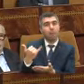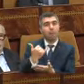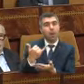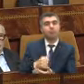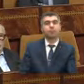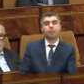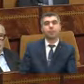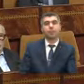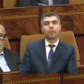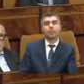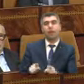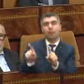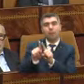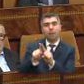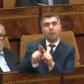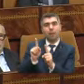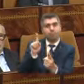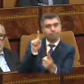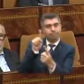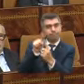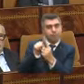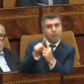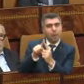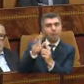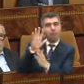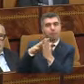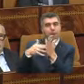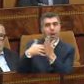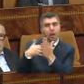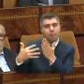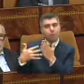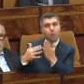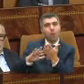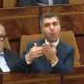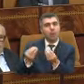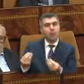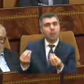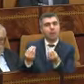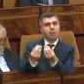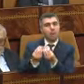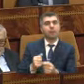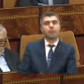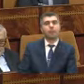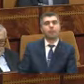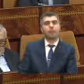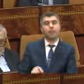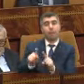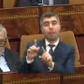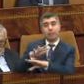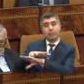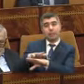عبر إقرار الحكامة الجيدة ووضع برامج متناسقة ومندمجة. لذلك نعتبر الجهوية